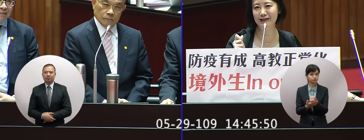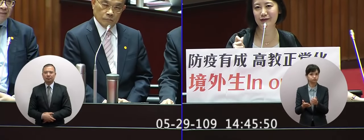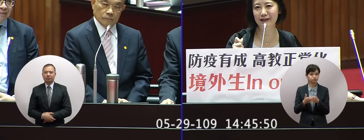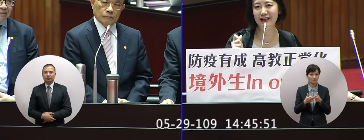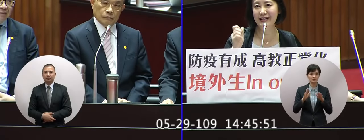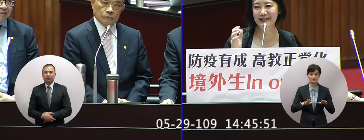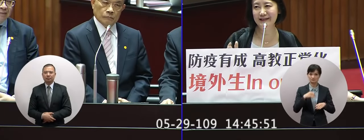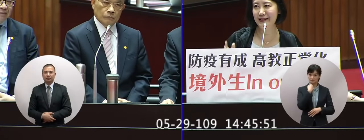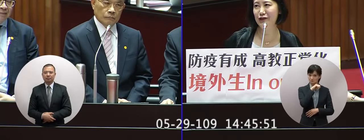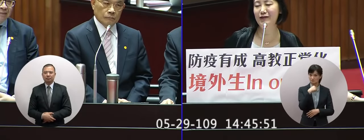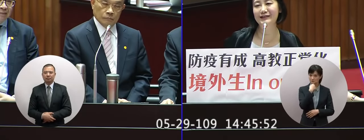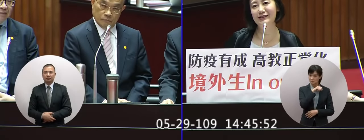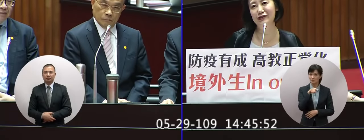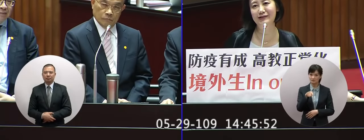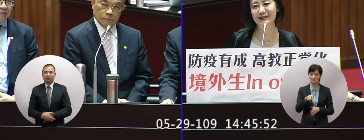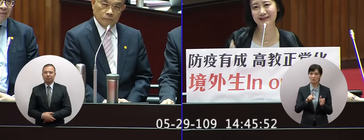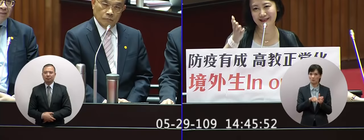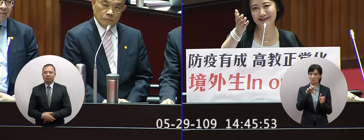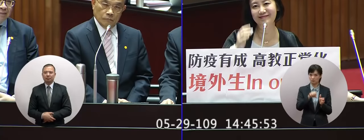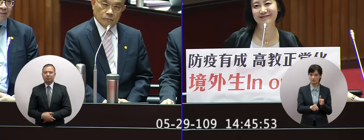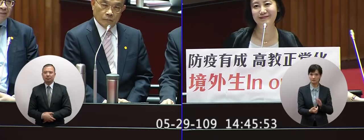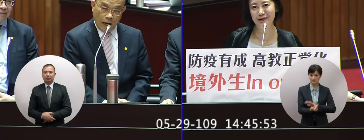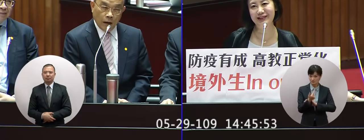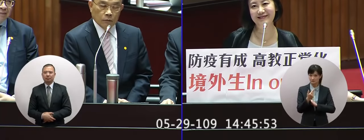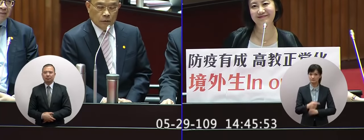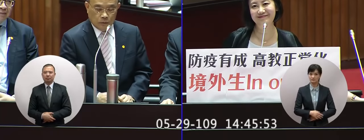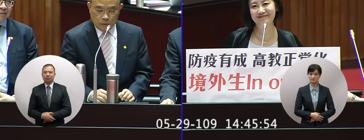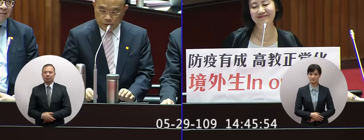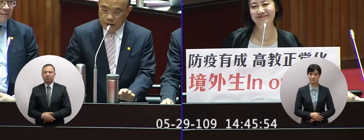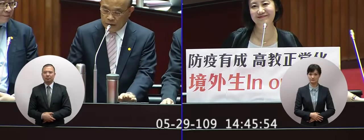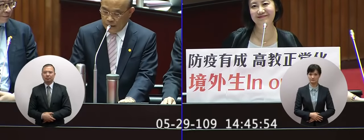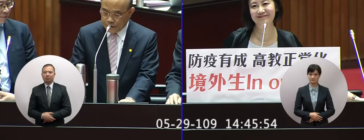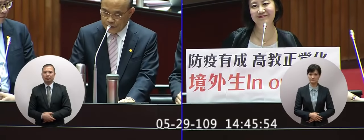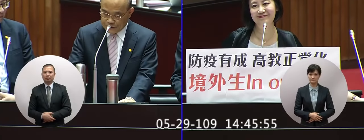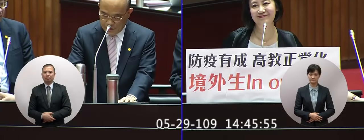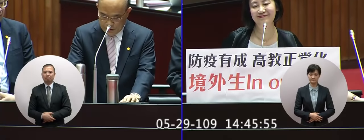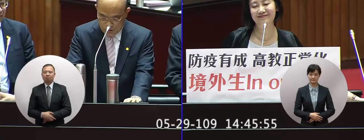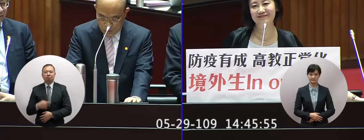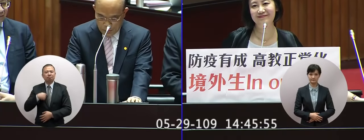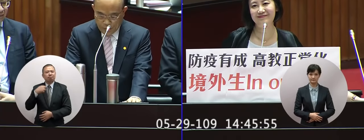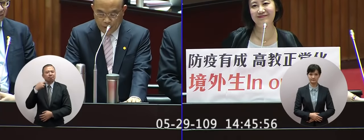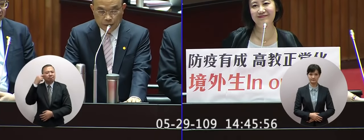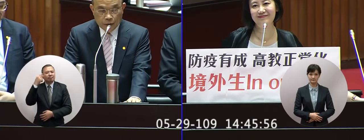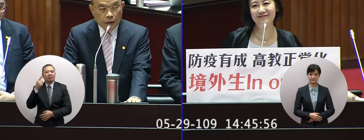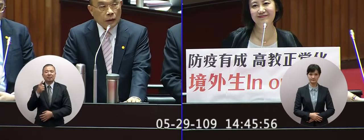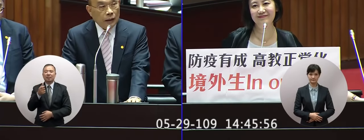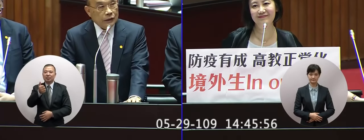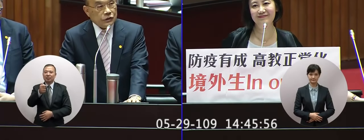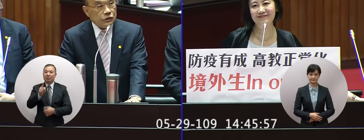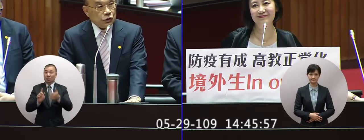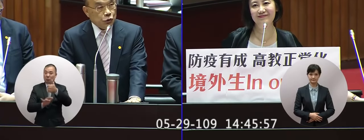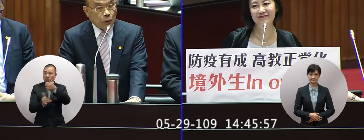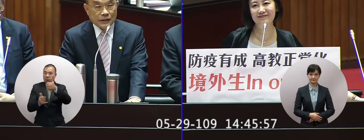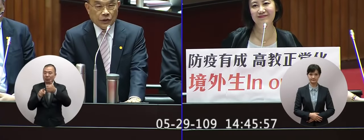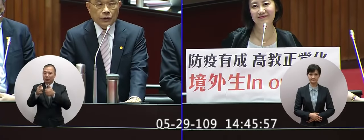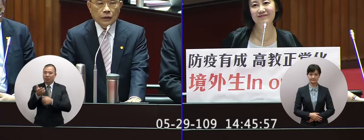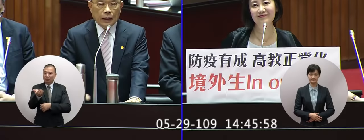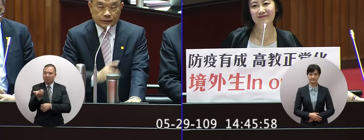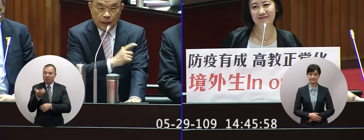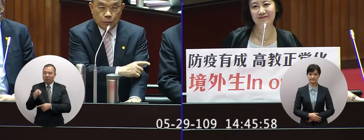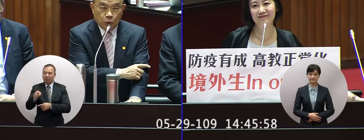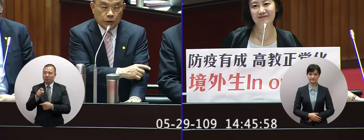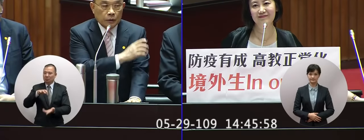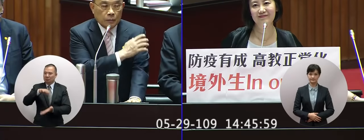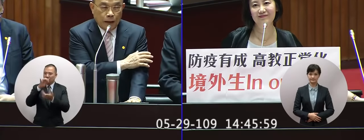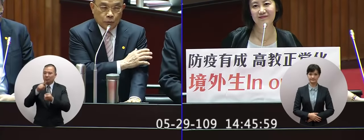交的好机会，现在是黄金时期。院长， 我觉得很谢谢委员一直持续关心。